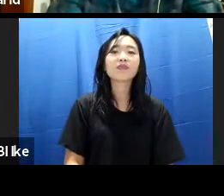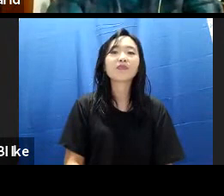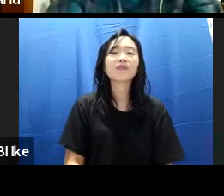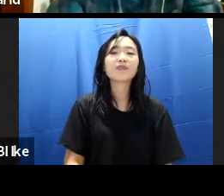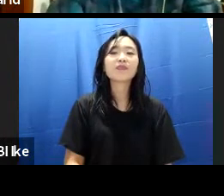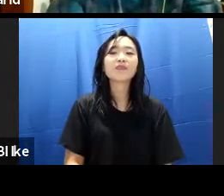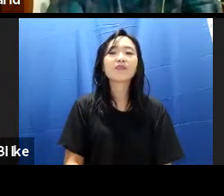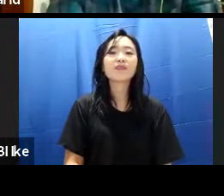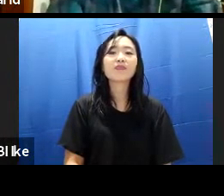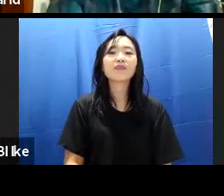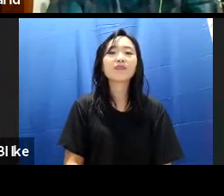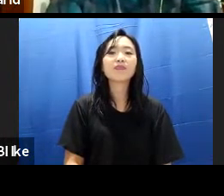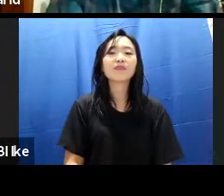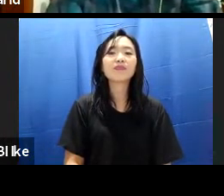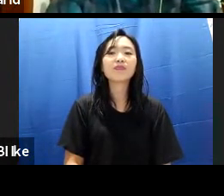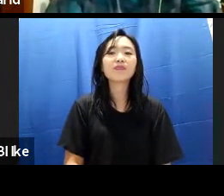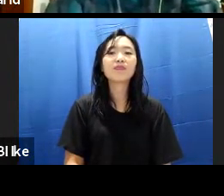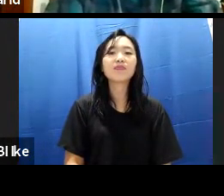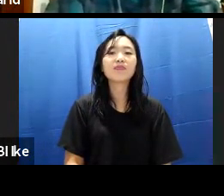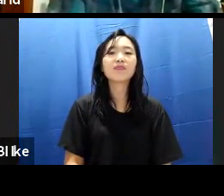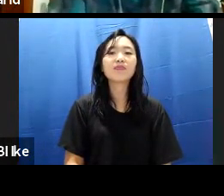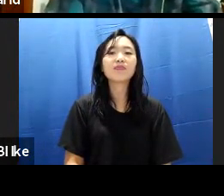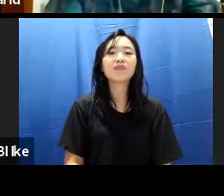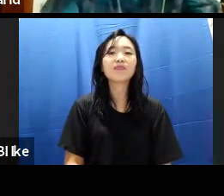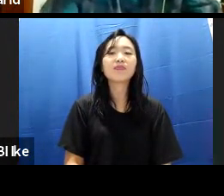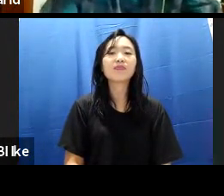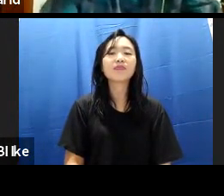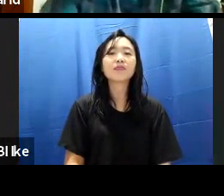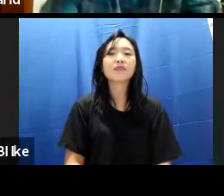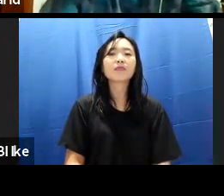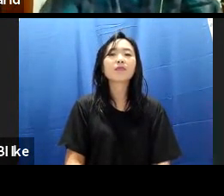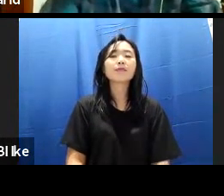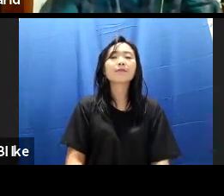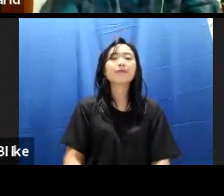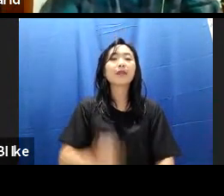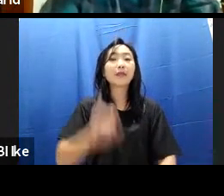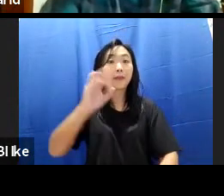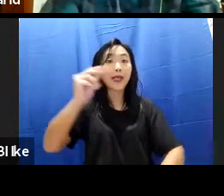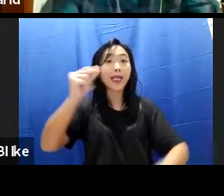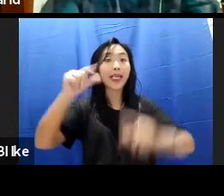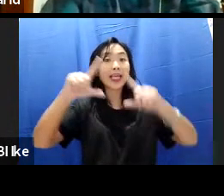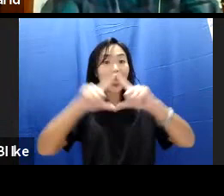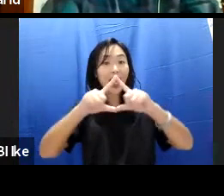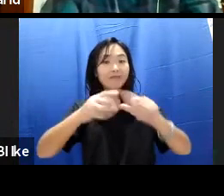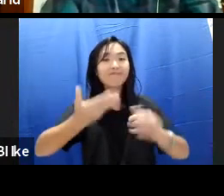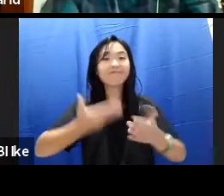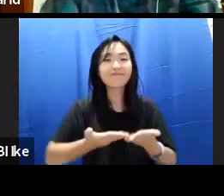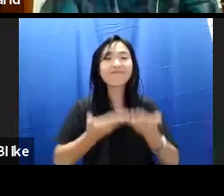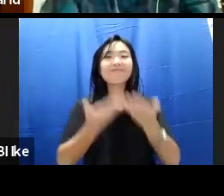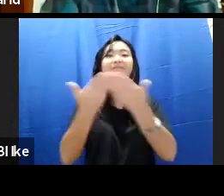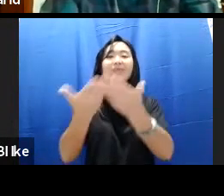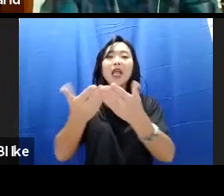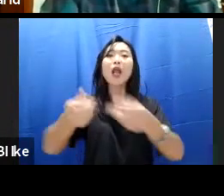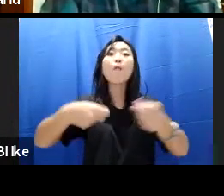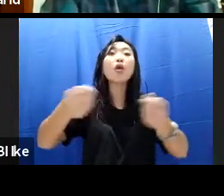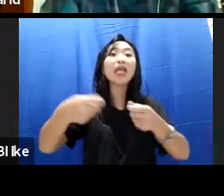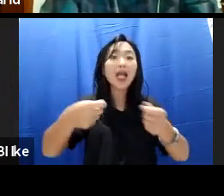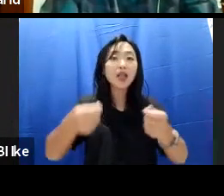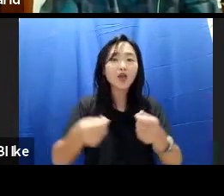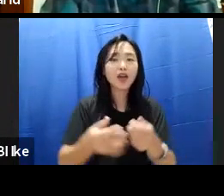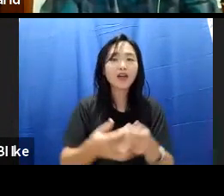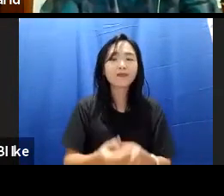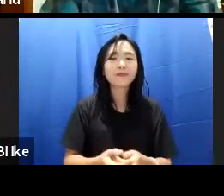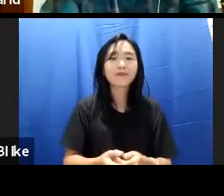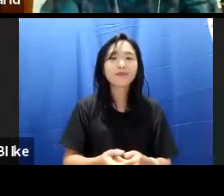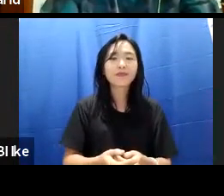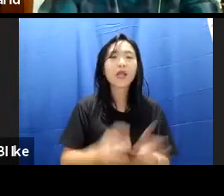without further ado, saya akan memberikan forum kepada moderator Renvi Liasari. Sebelumnya saya akan perkenalkan dulu siapa Renvi.